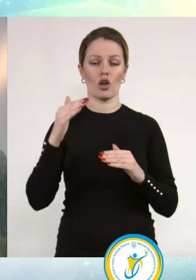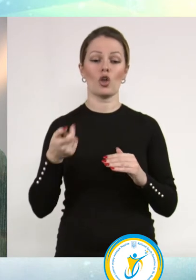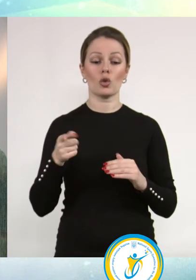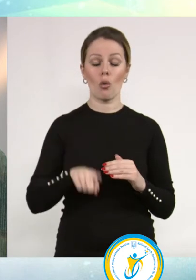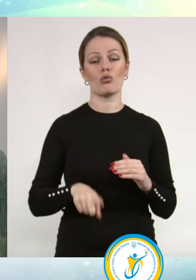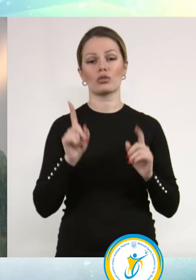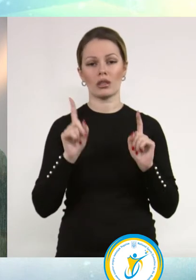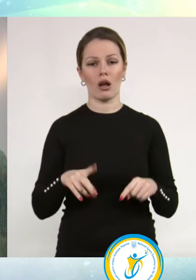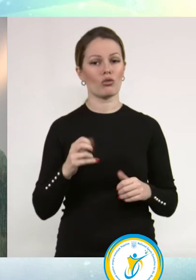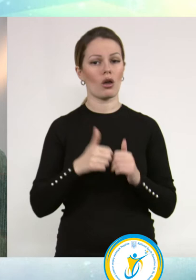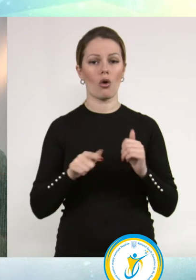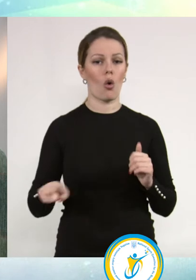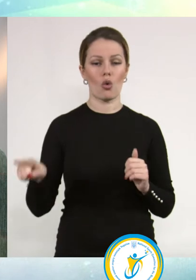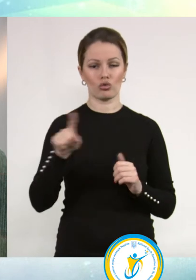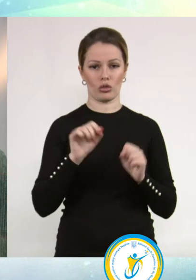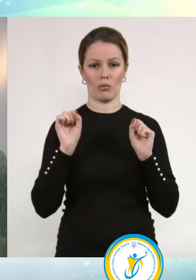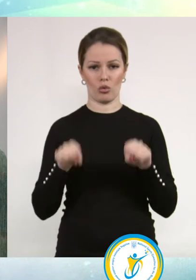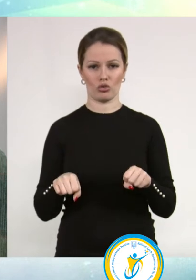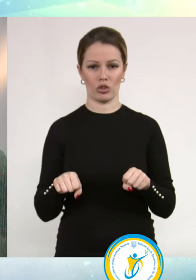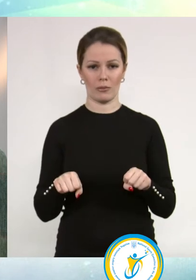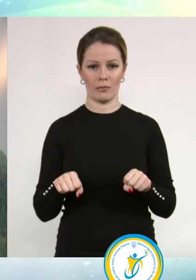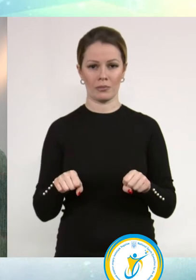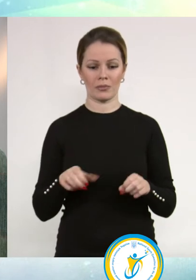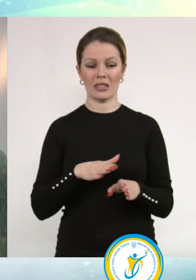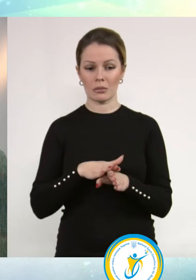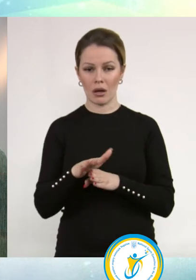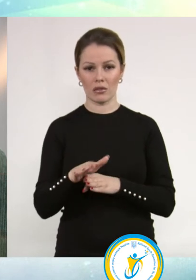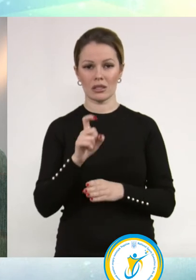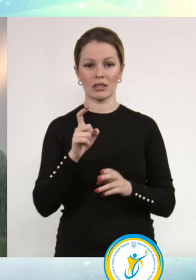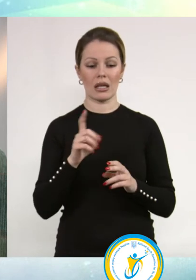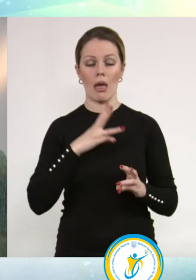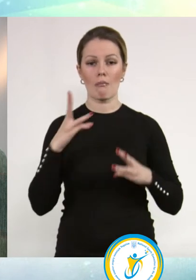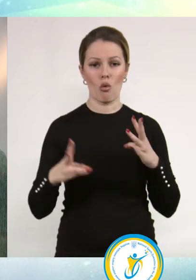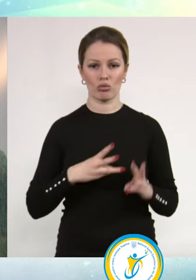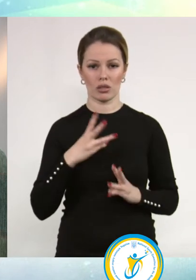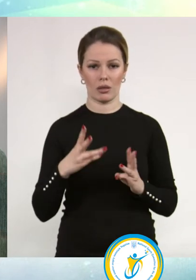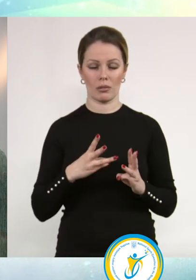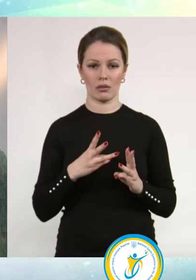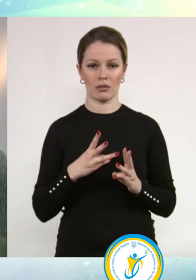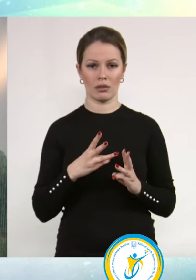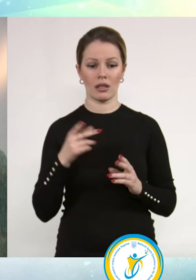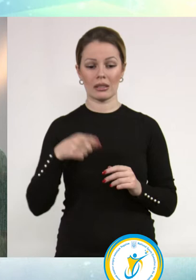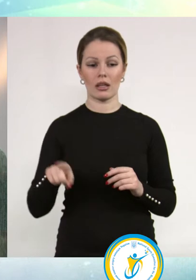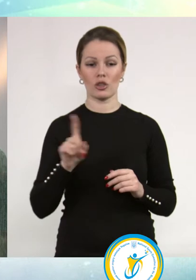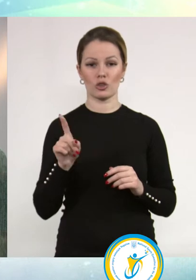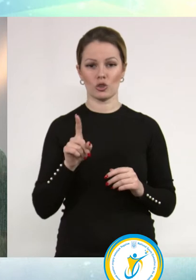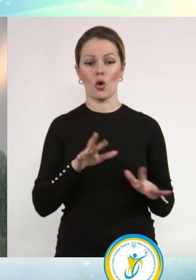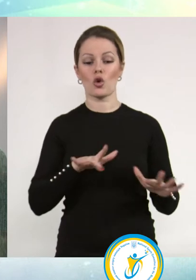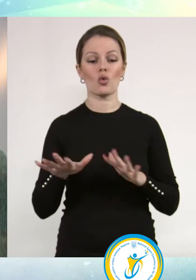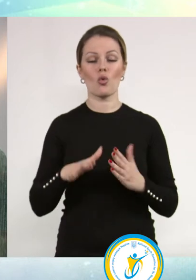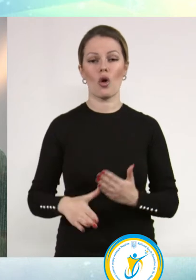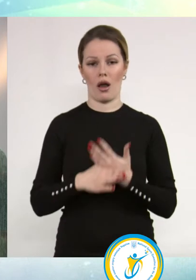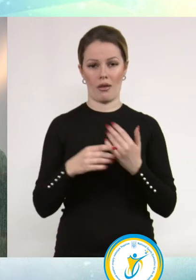рівень вищий. І тому також не кожен може справитися з емоціями. Емоції